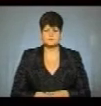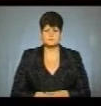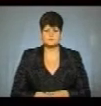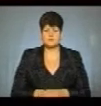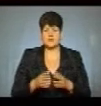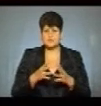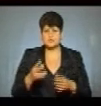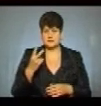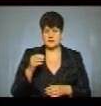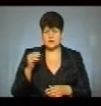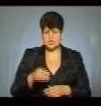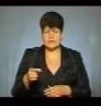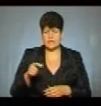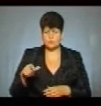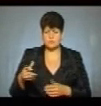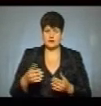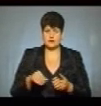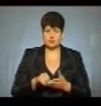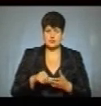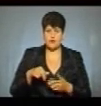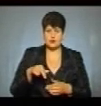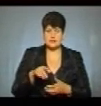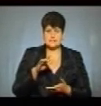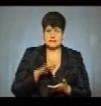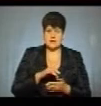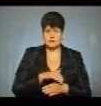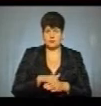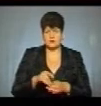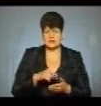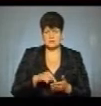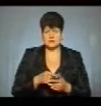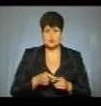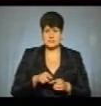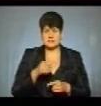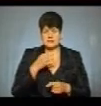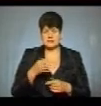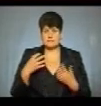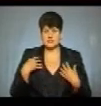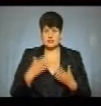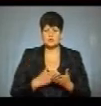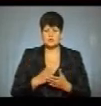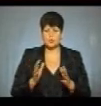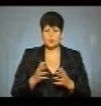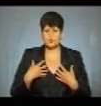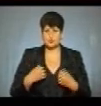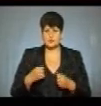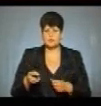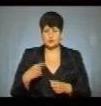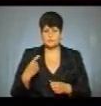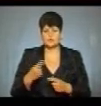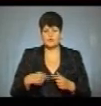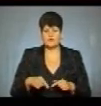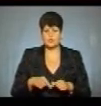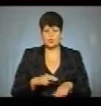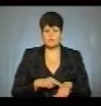Понад 2000 тернополян взяли участь в ході центральними вулицями міста. Про це повідомив начальник служби охорони Тернопільського відділу поліції